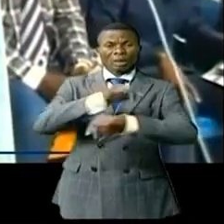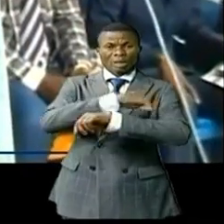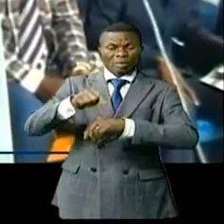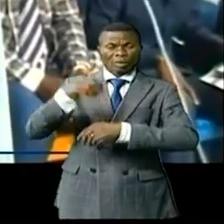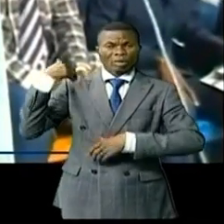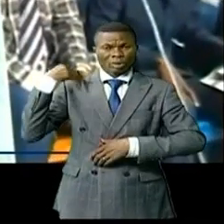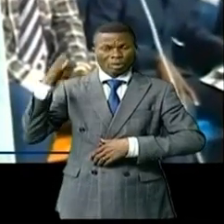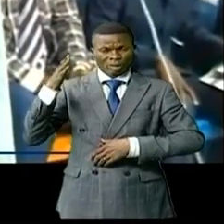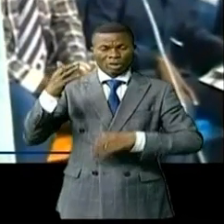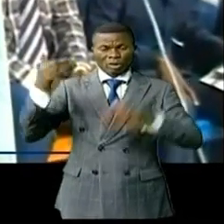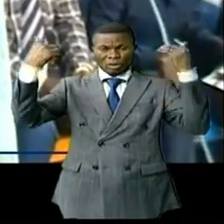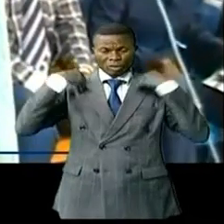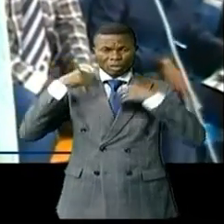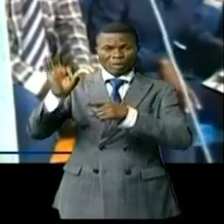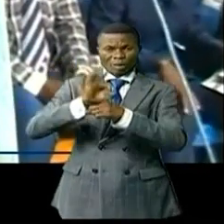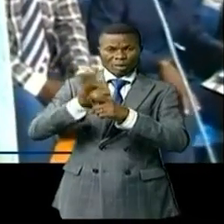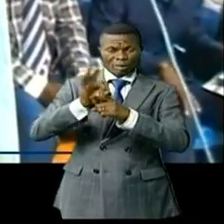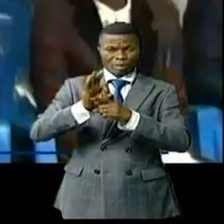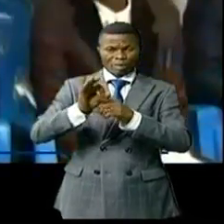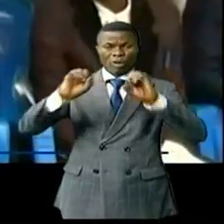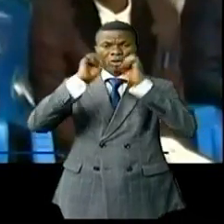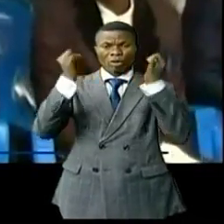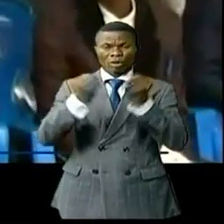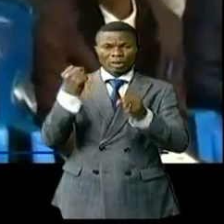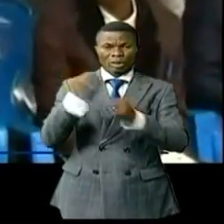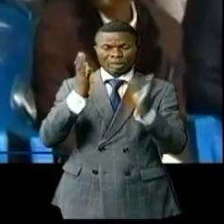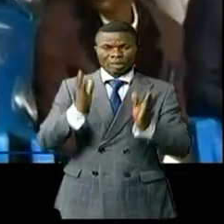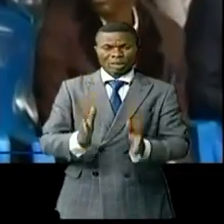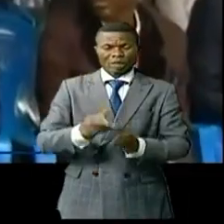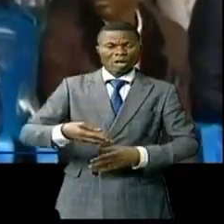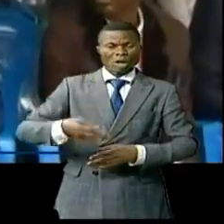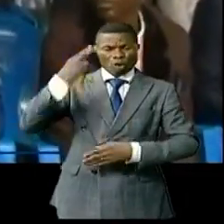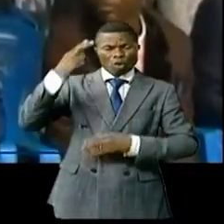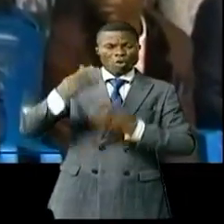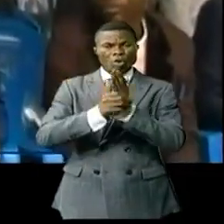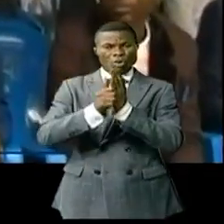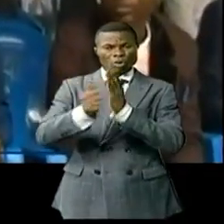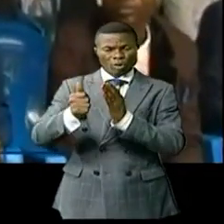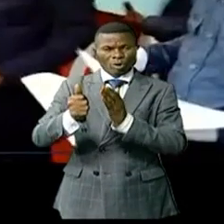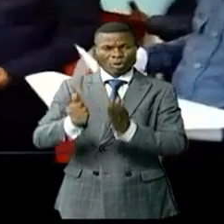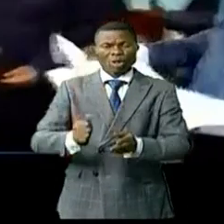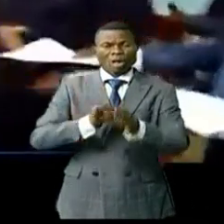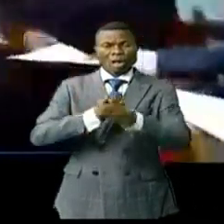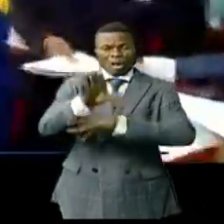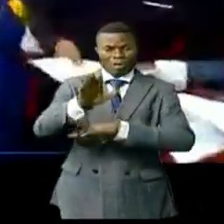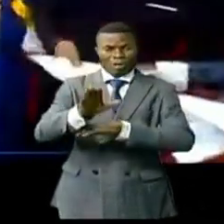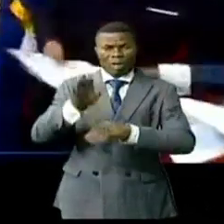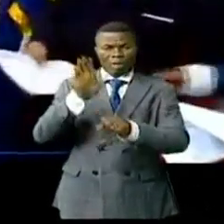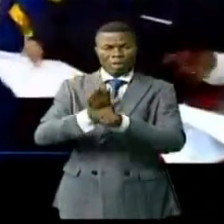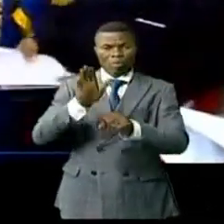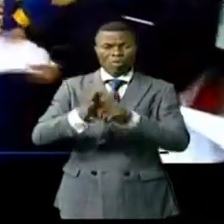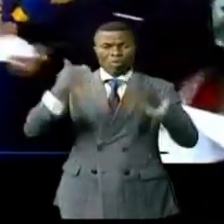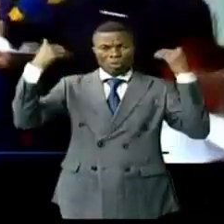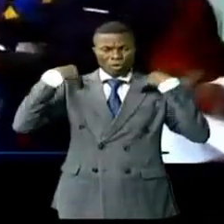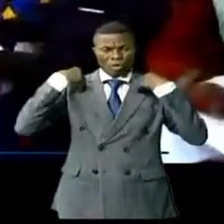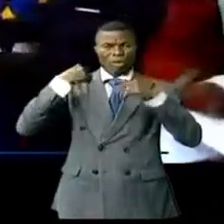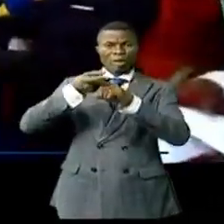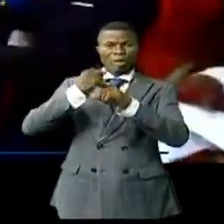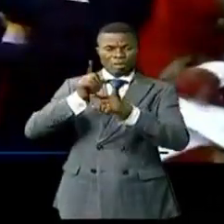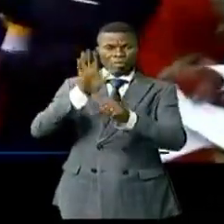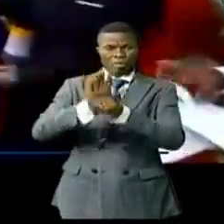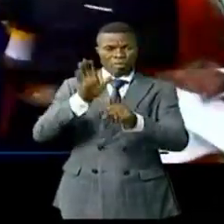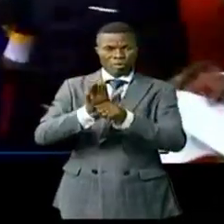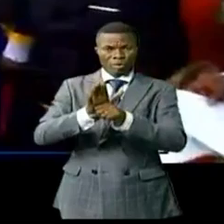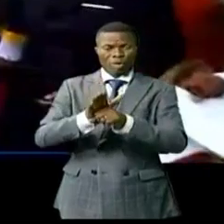public, leader dans la formation des entrepreneurs et travailleurs hautement qualifiés, a mis sur le marché de l'emploi plusieurs cadres provenant de